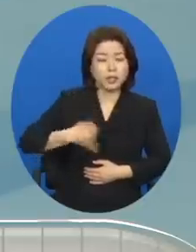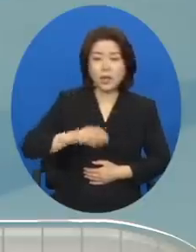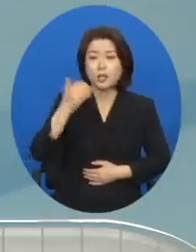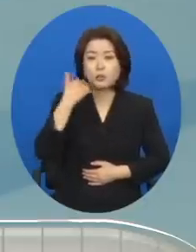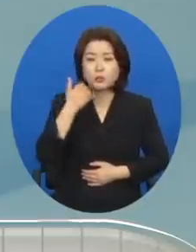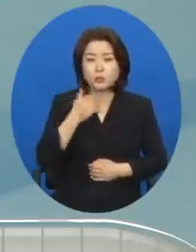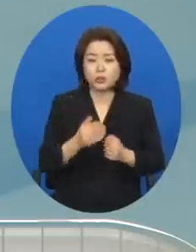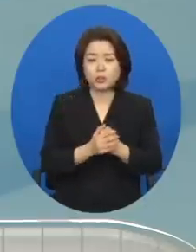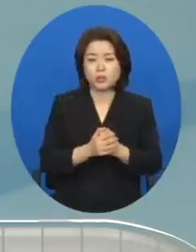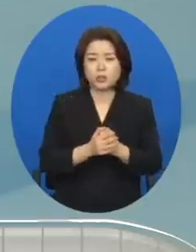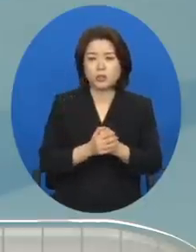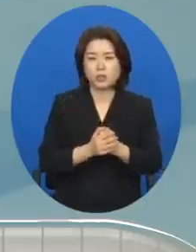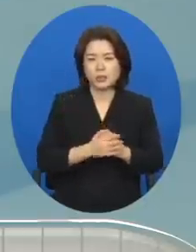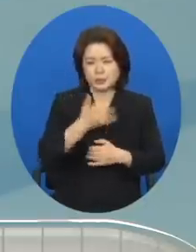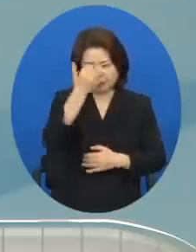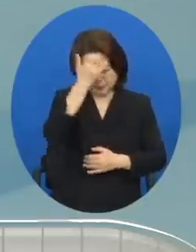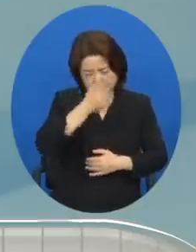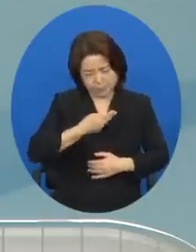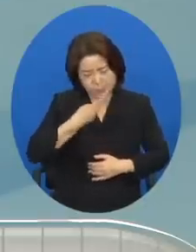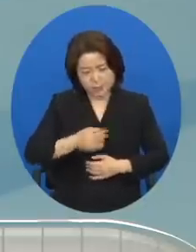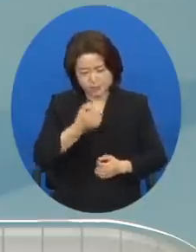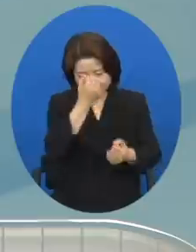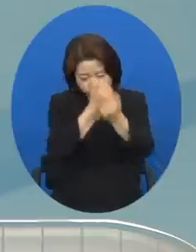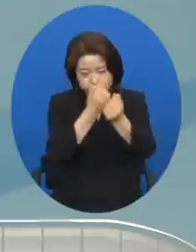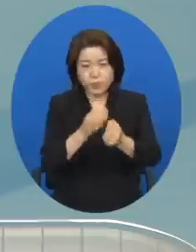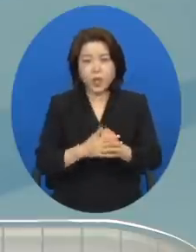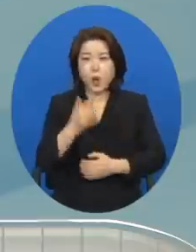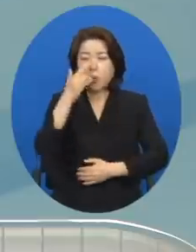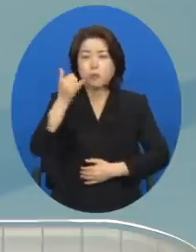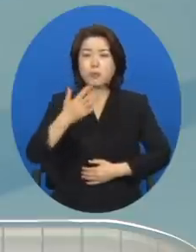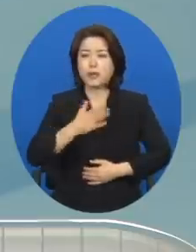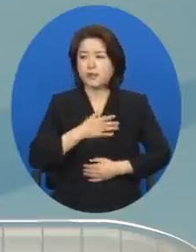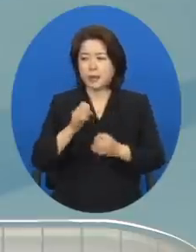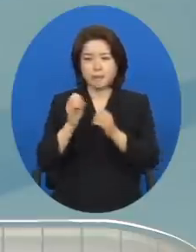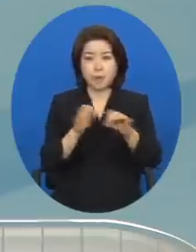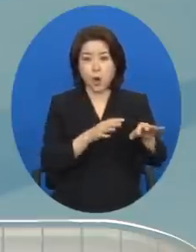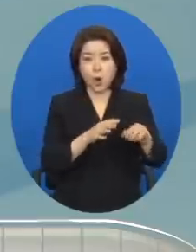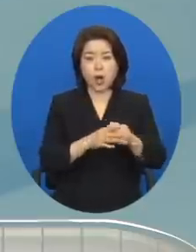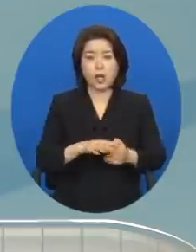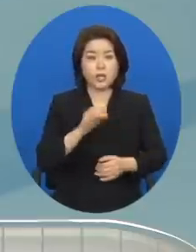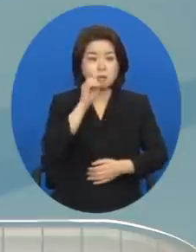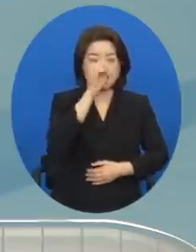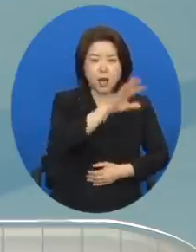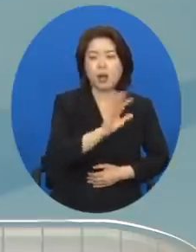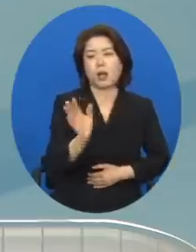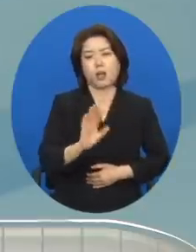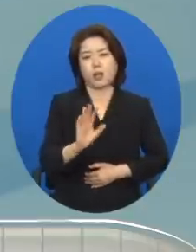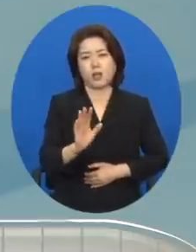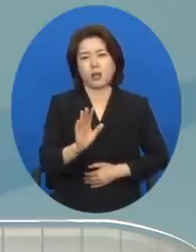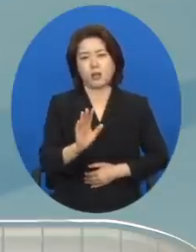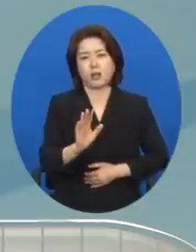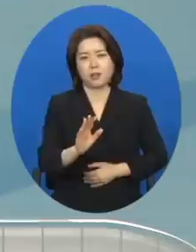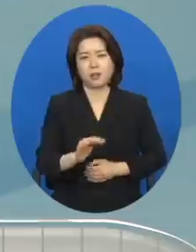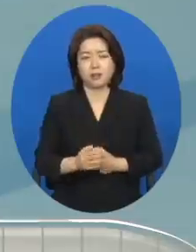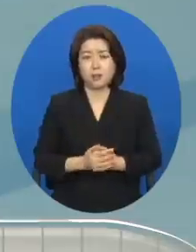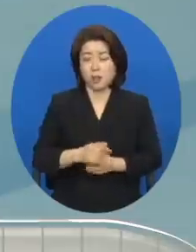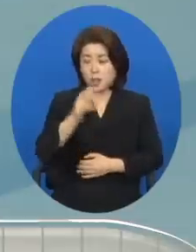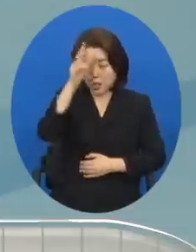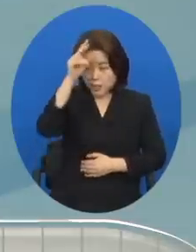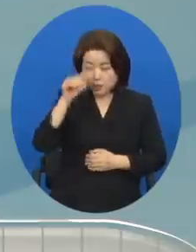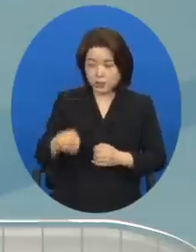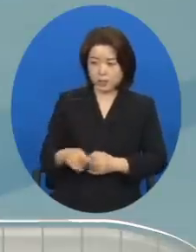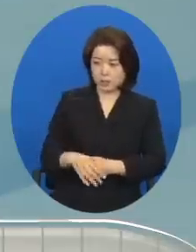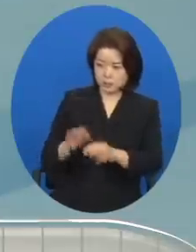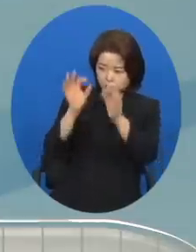완전히 폐륜합니다. 부모인 나를 버렸어요. 그 말을 안 하는 거예요. 경찰이